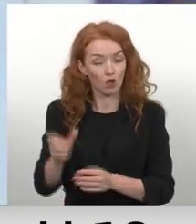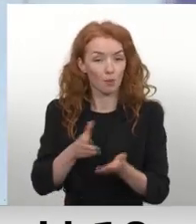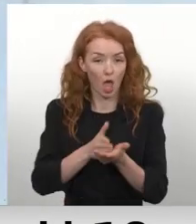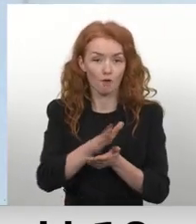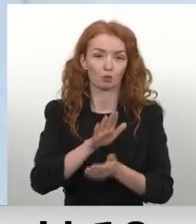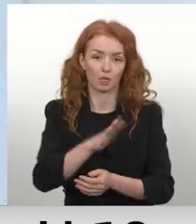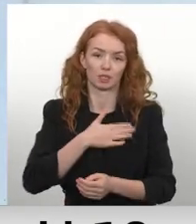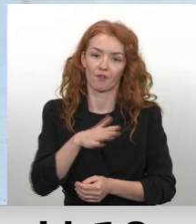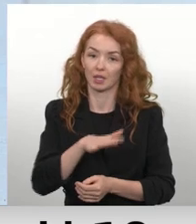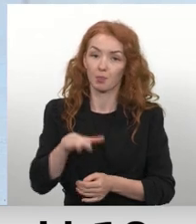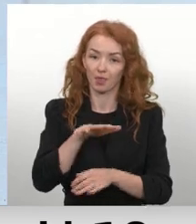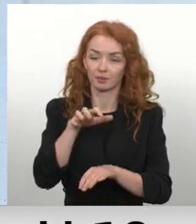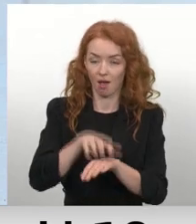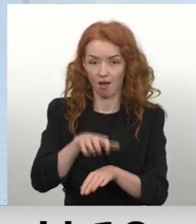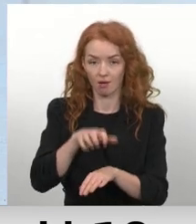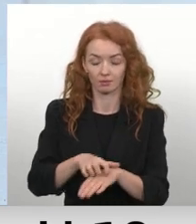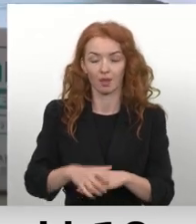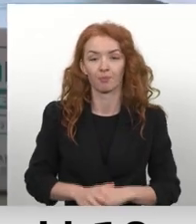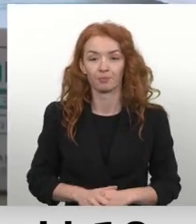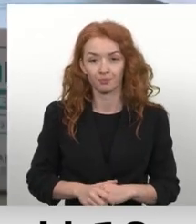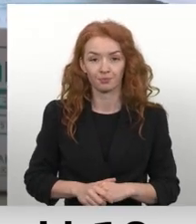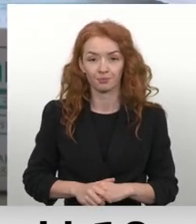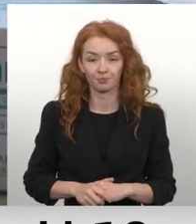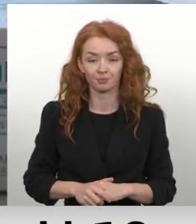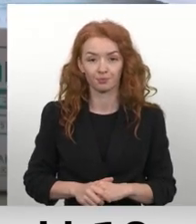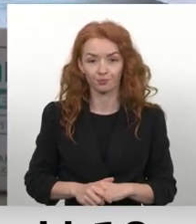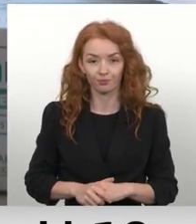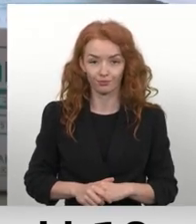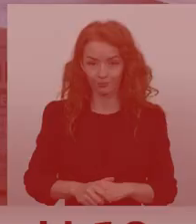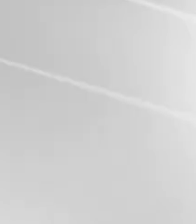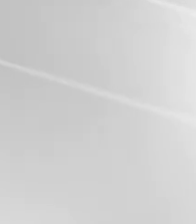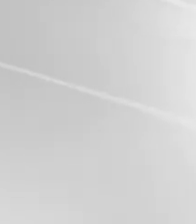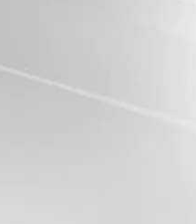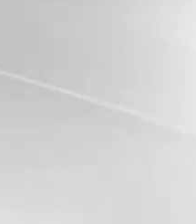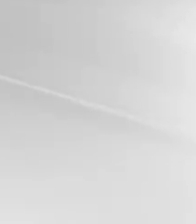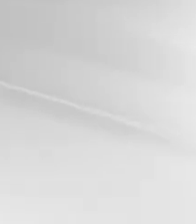jāvēršas pie sava ģimenes ārsta. Aleksandrs Traumi, Igors Stāts, Latvijas televīzija.